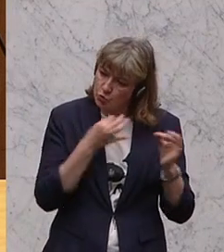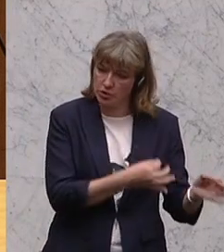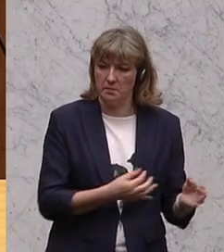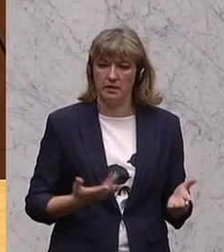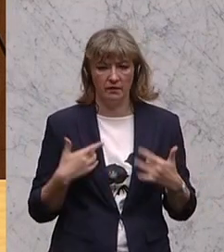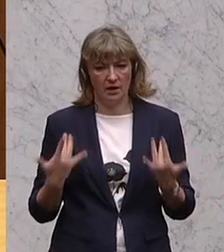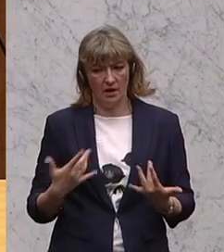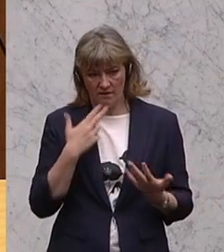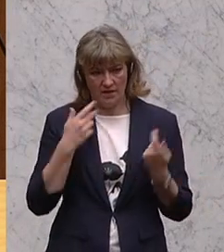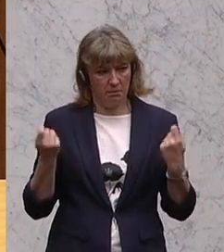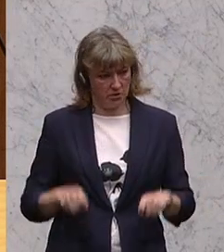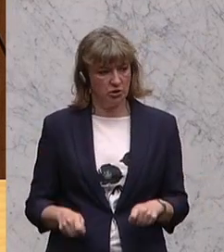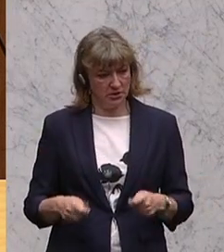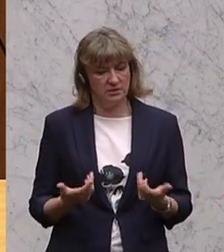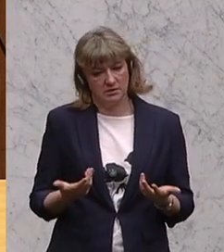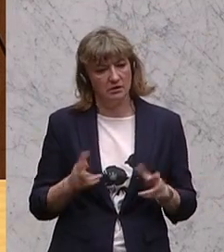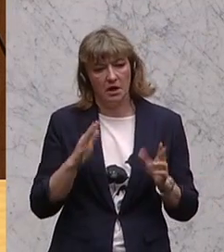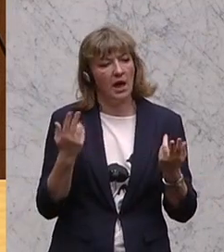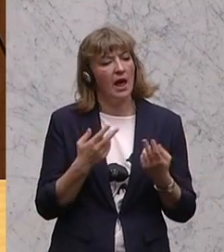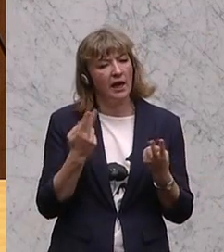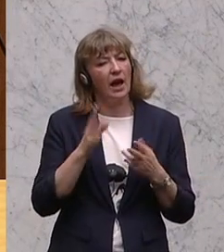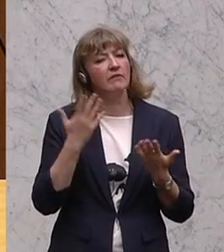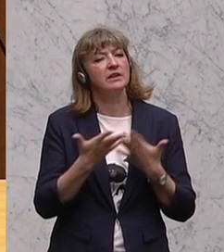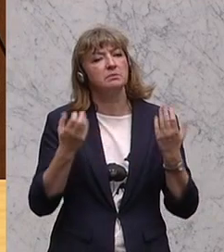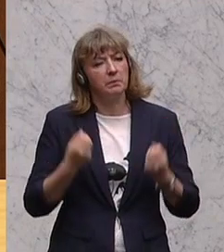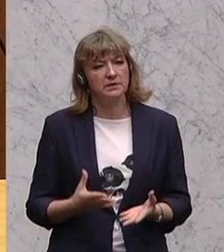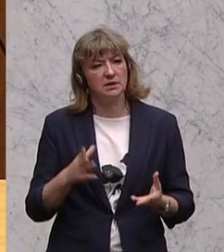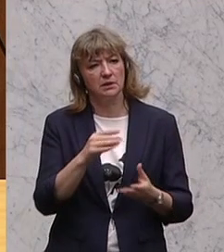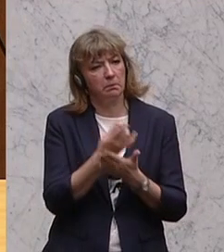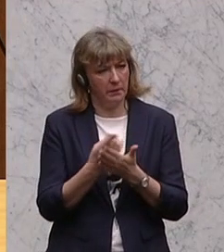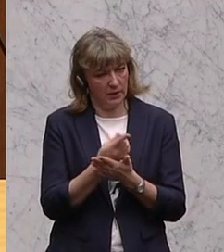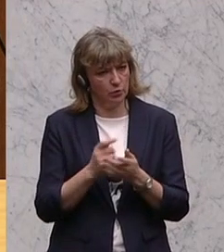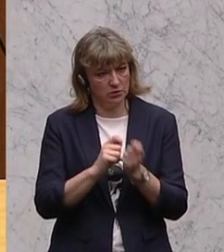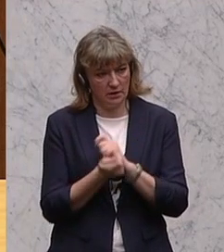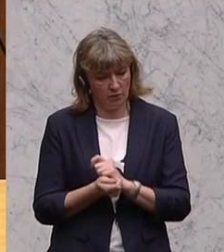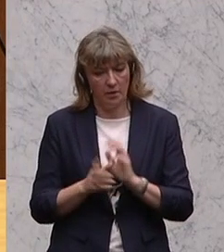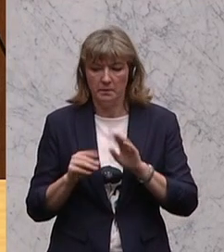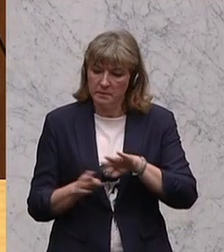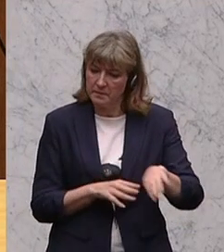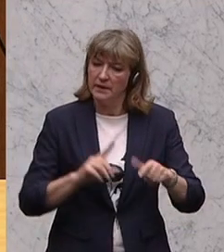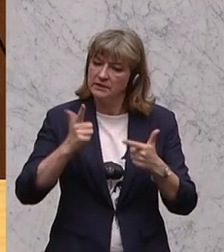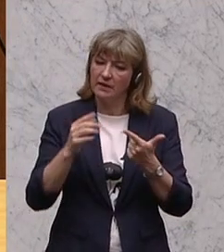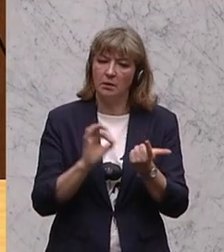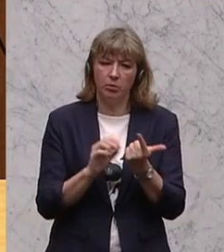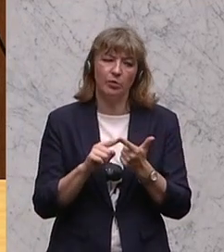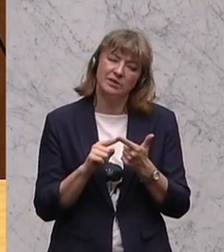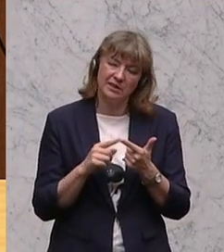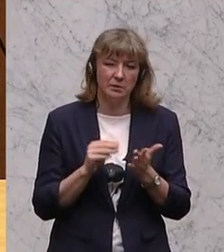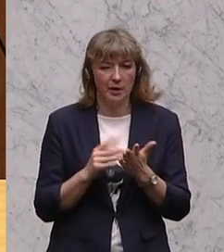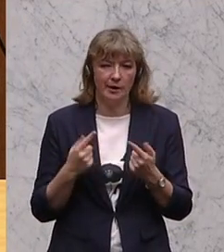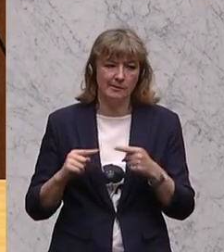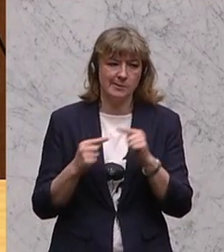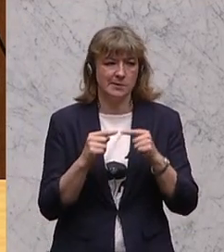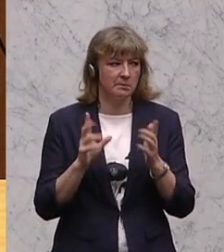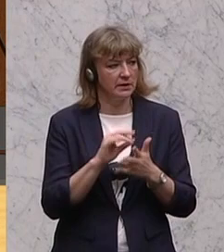wir das heuer noch beschließen können, unabhängig davon, was mit der Bildungsreform passiert. Das andere ist, und da hakt es natürlich noch stärker mit